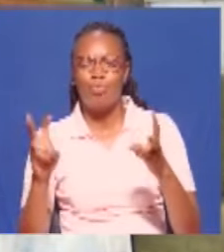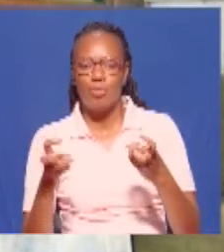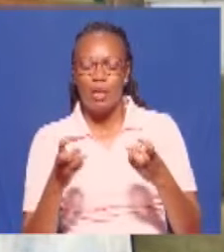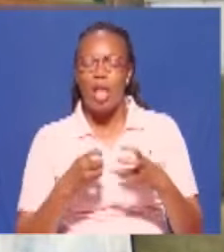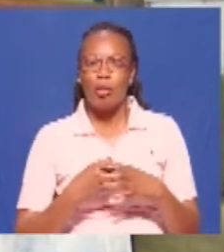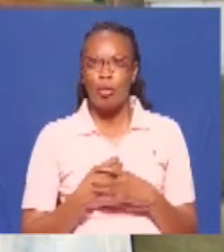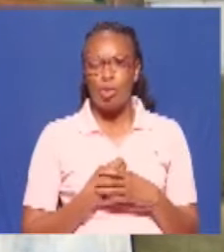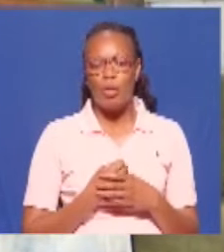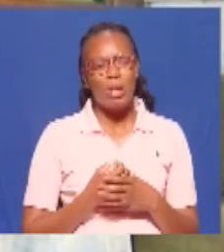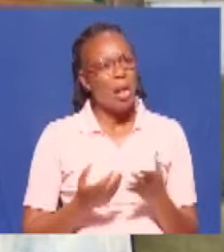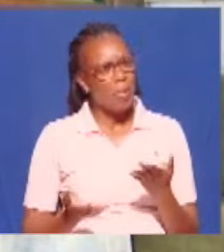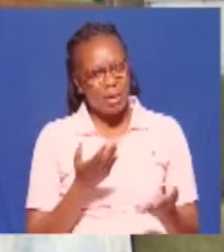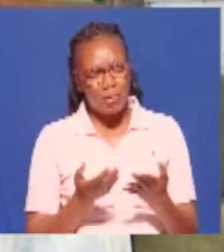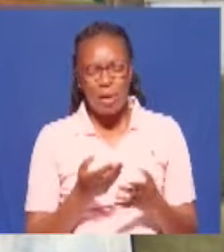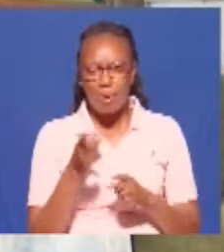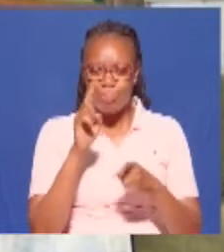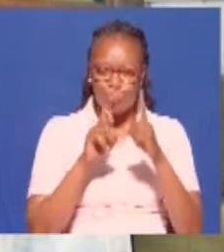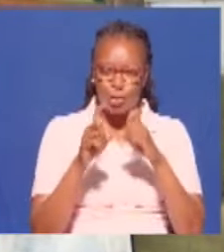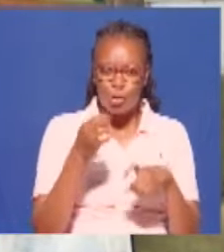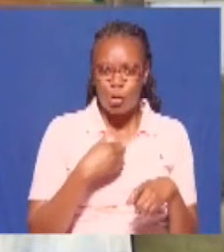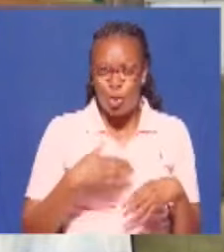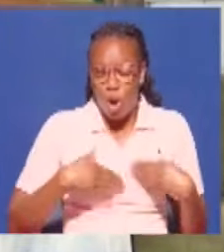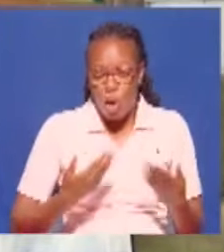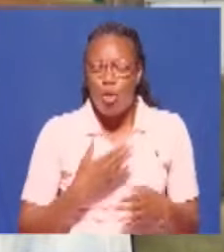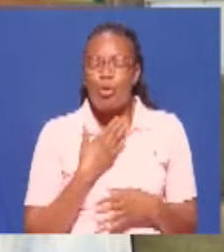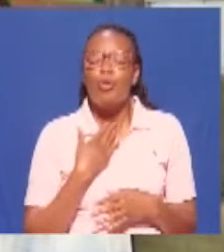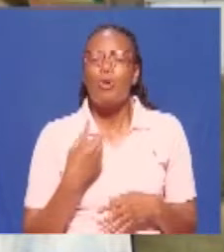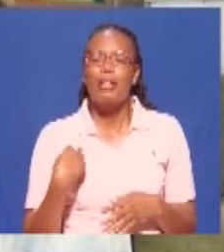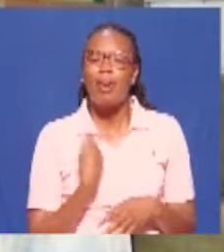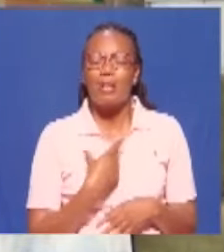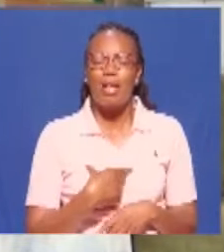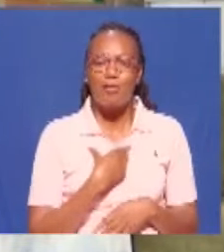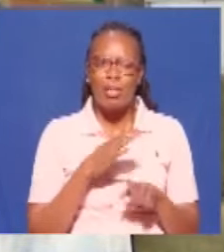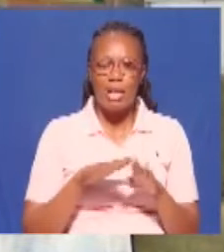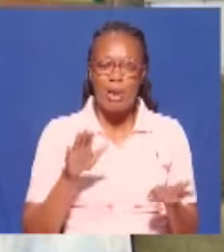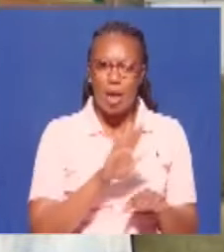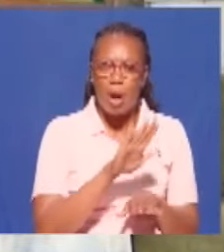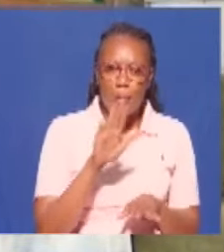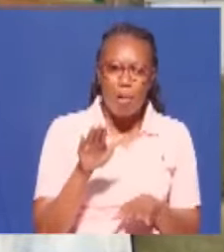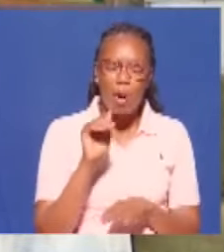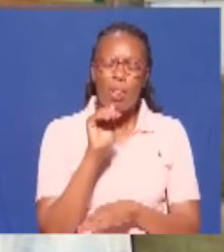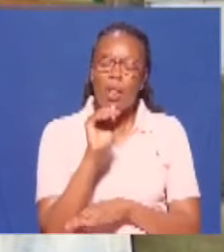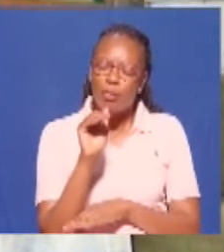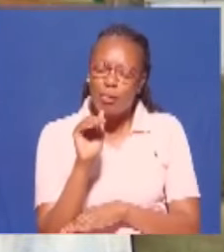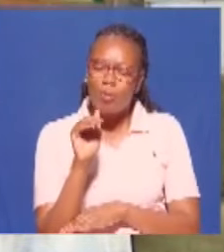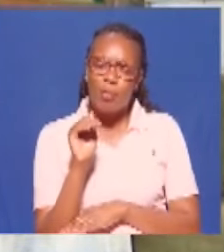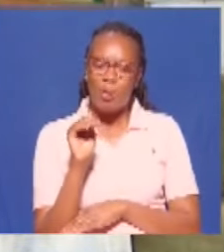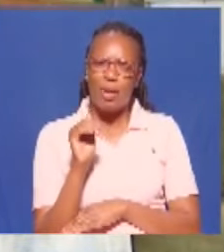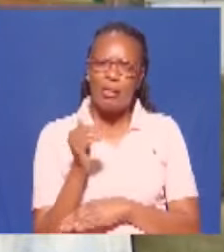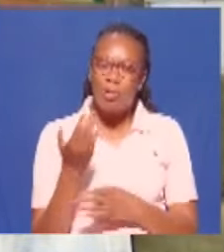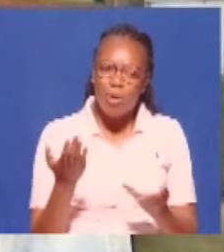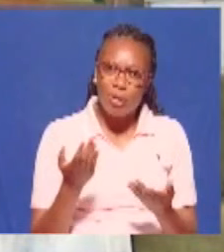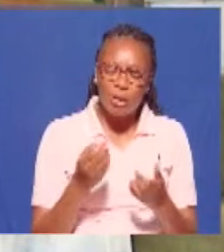nyanja hii ya kilimo. Hata hivyo, iwapo una swali au pengine ungependa tuzuru shamba lako, usisite kutujuza kwenye kurasa zetu